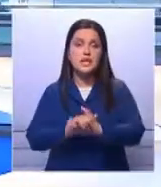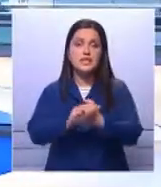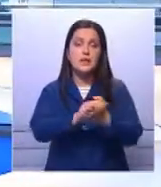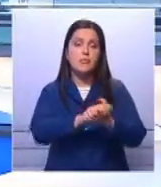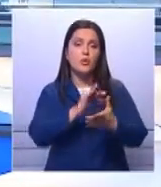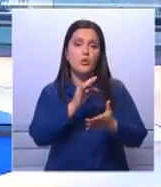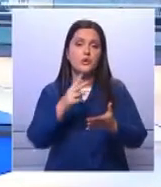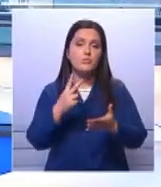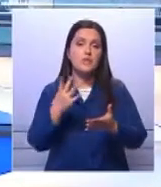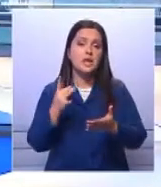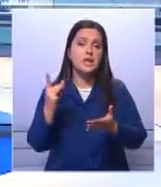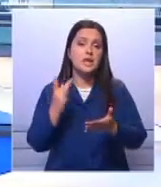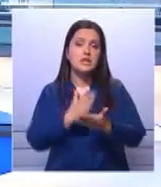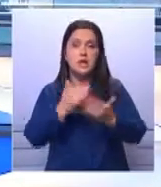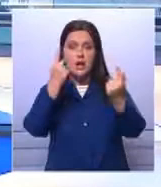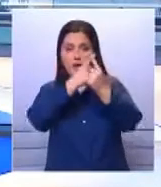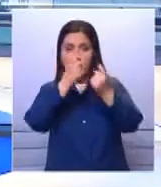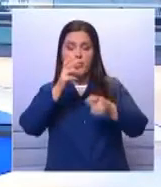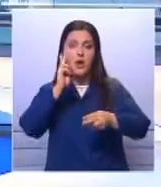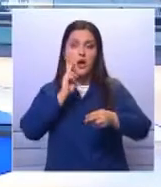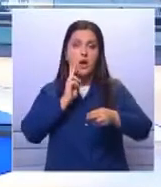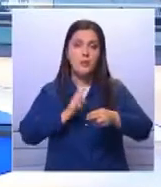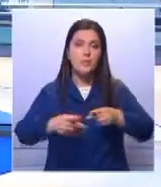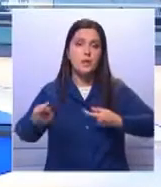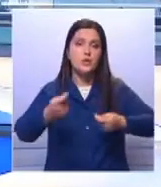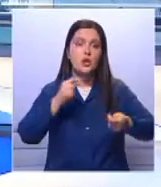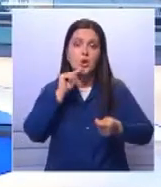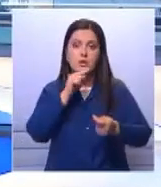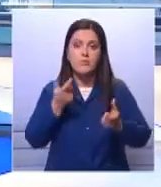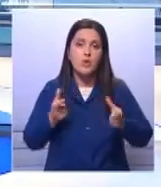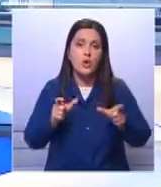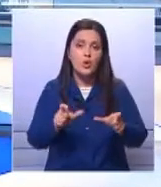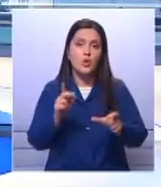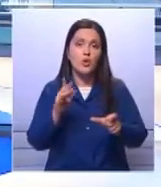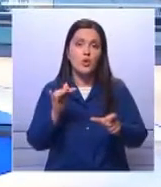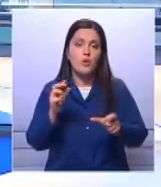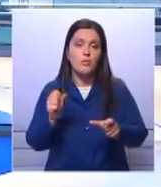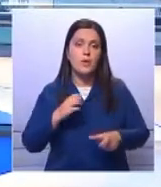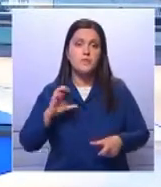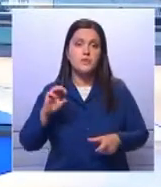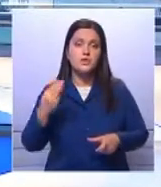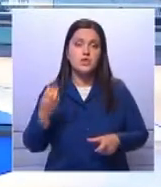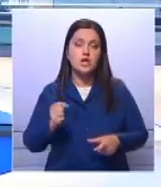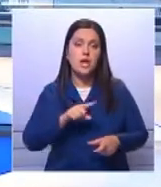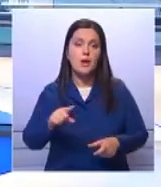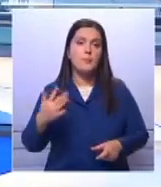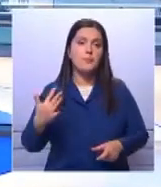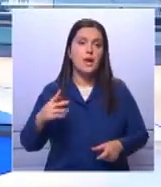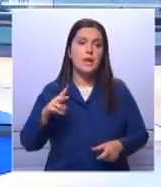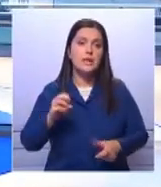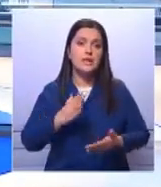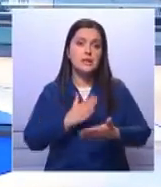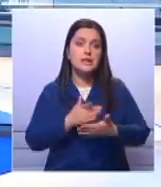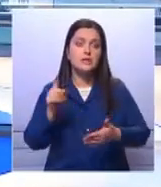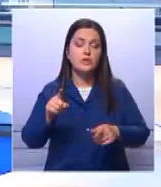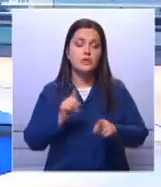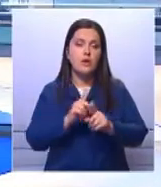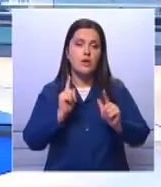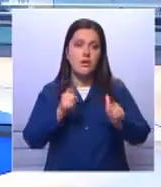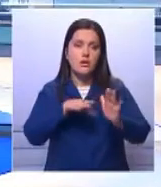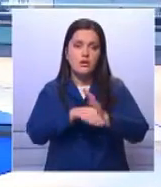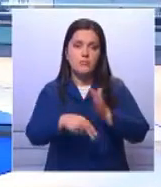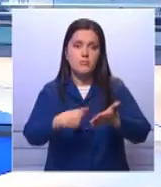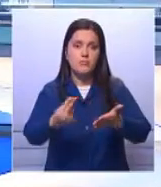Генассамблея ООН в 25-й раз призвала прекратить торгово-экономическую блокаду Кубы, осуществляемую США на протяжении полувека. Резолюцию